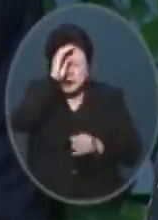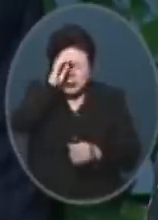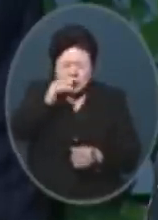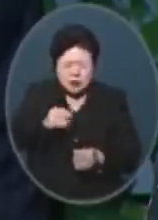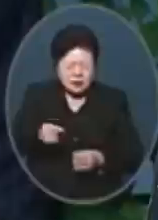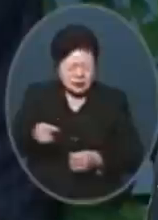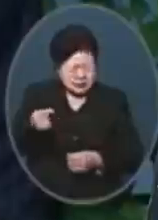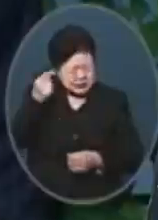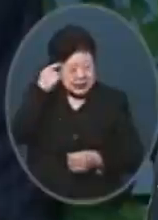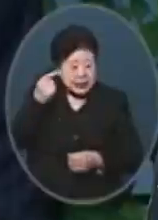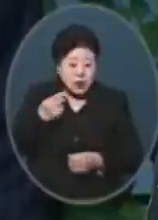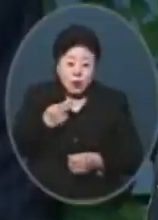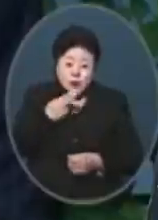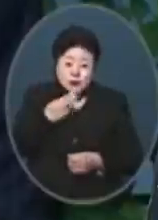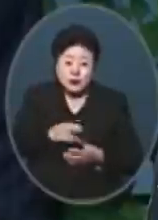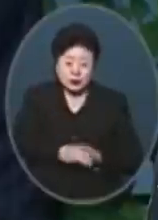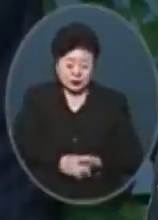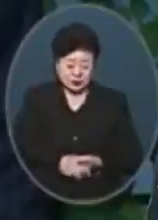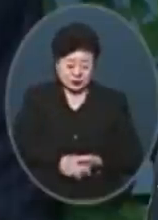상처를